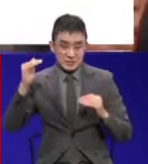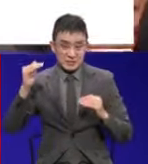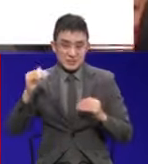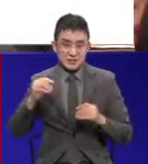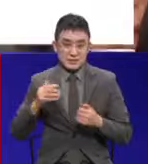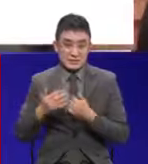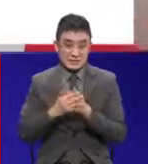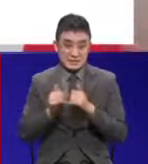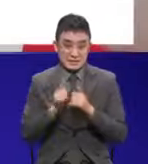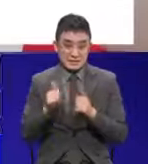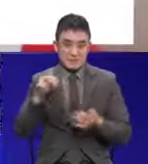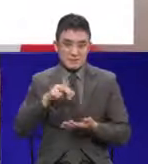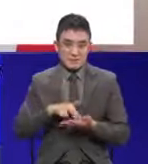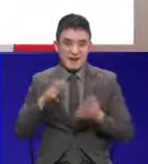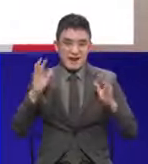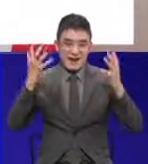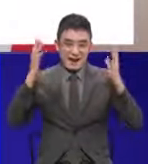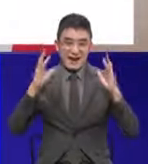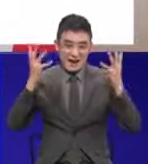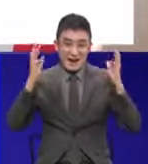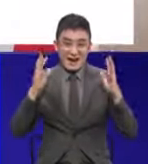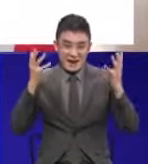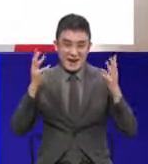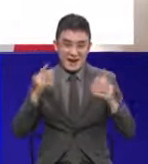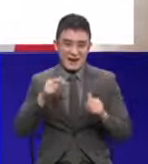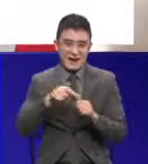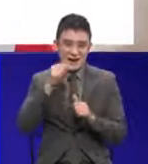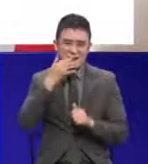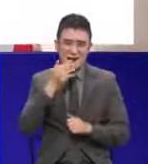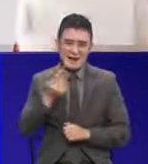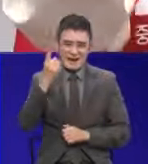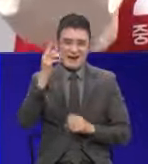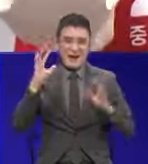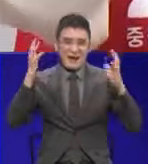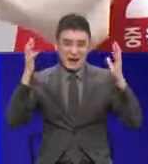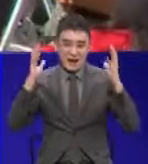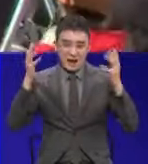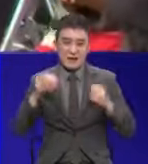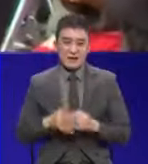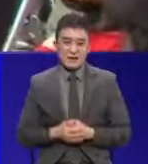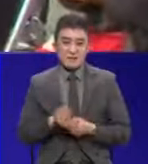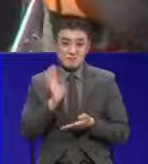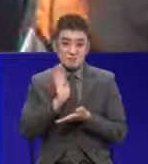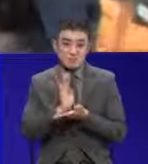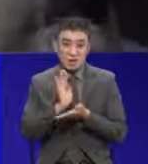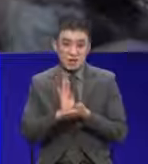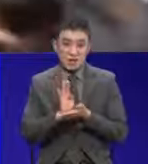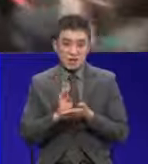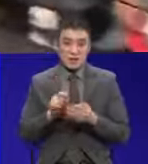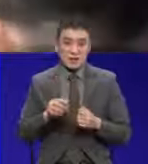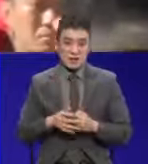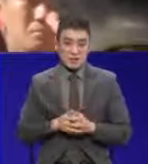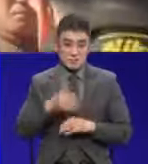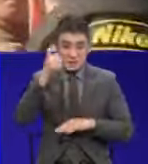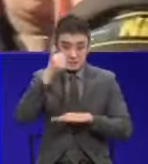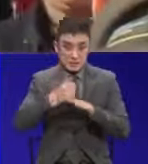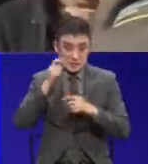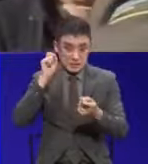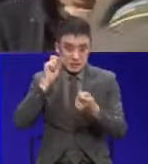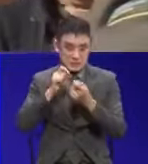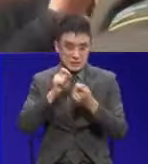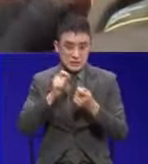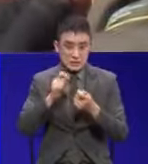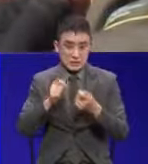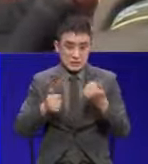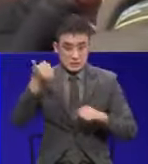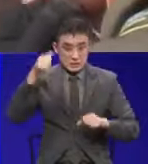지지자들도 크게 연호하면서 김은혜 후보의 이름을 연호했습니다. 이곳 분당을은 개표가 막바지에 이를 때까지 승리를 장담할 수